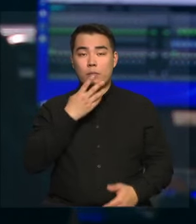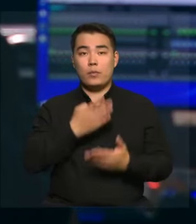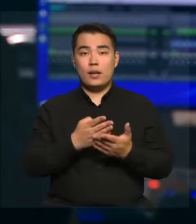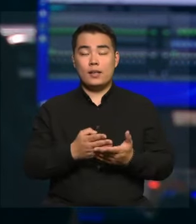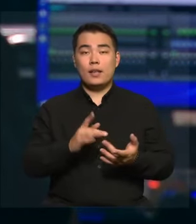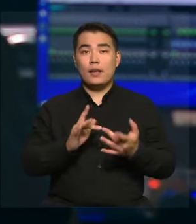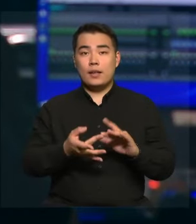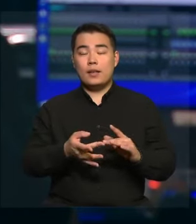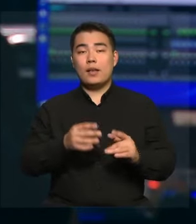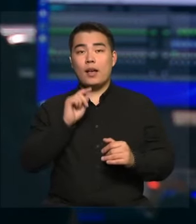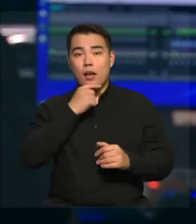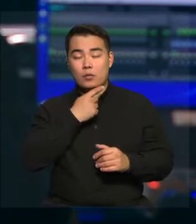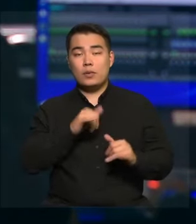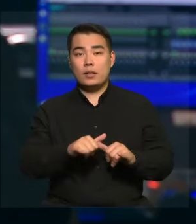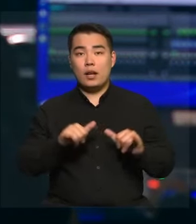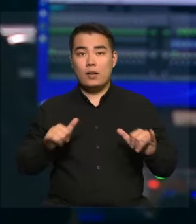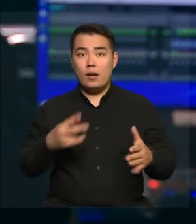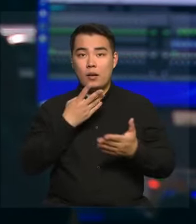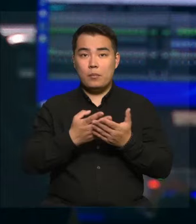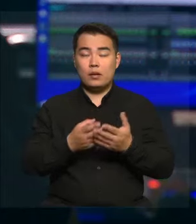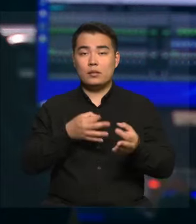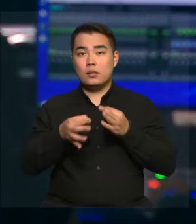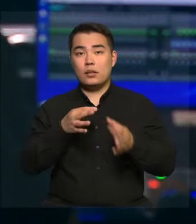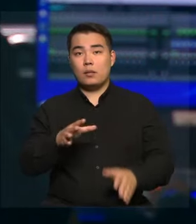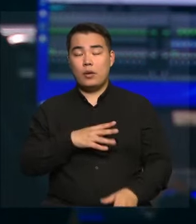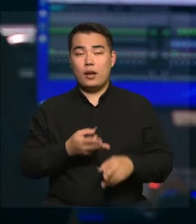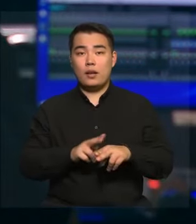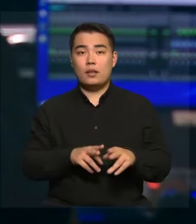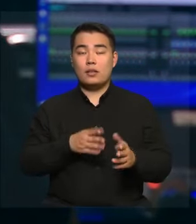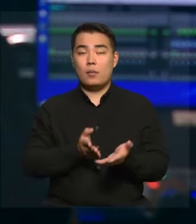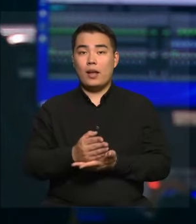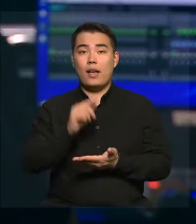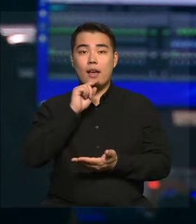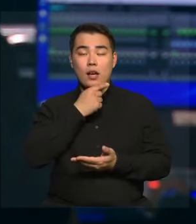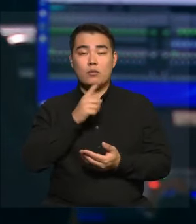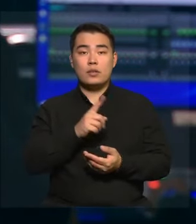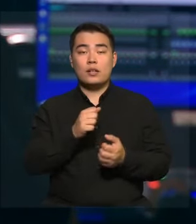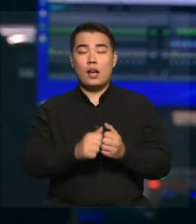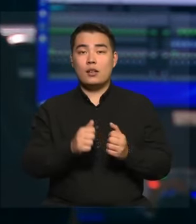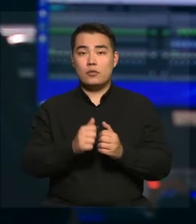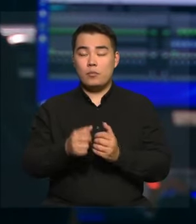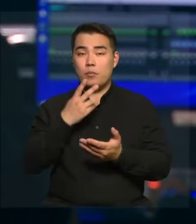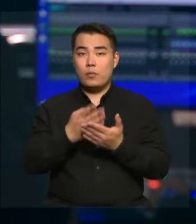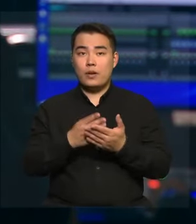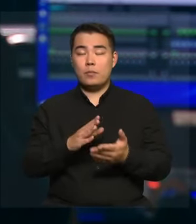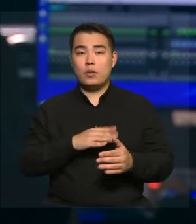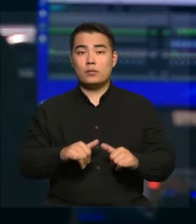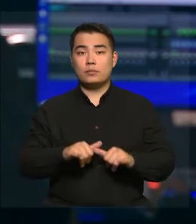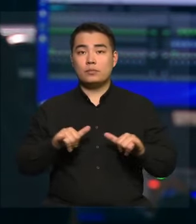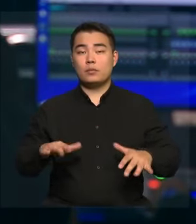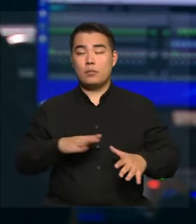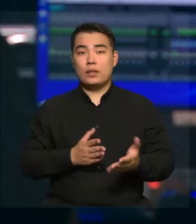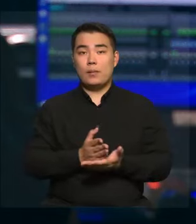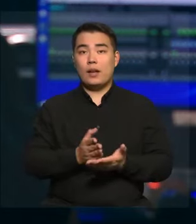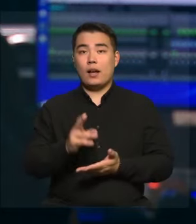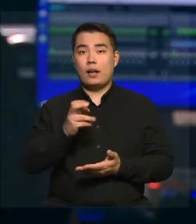әлеуметтік экономикалық даму көрсеткіштері туралы баяндады. Осы кезеңде экономиканы әртараптандыру шаралары күшейтілді. Биылғы